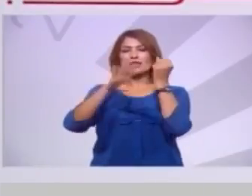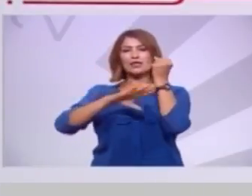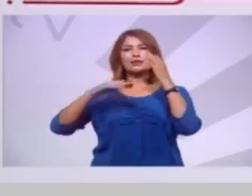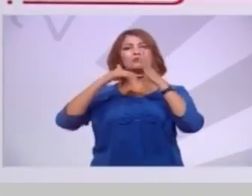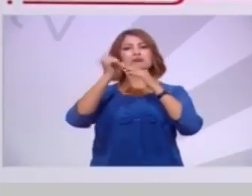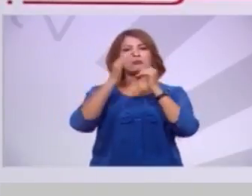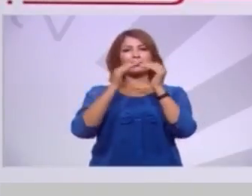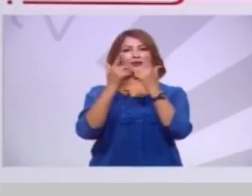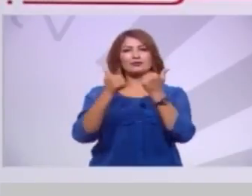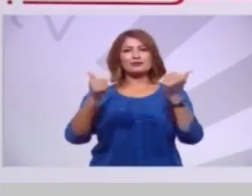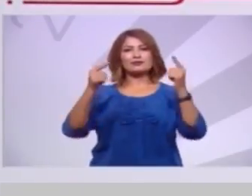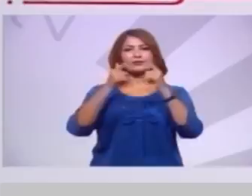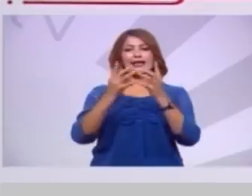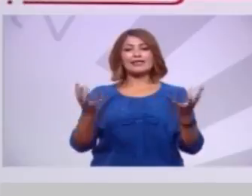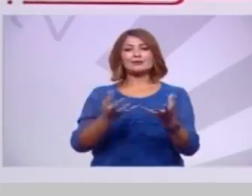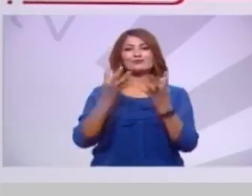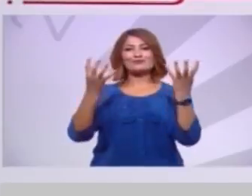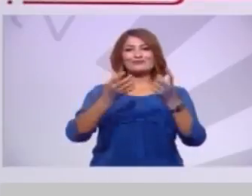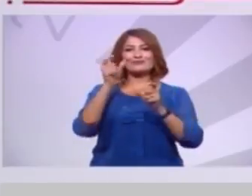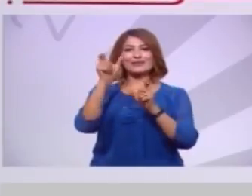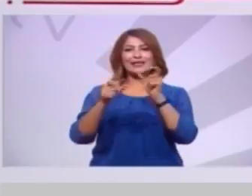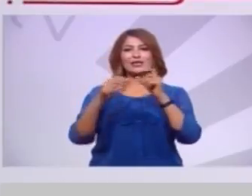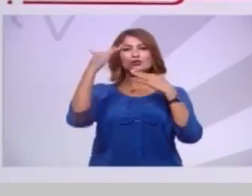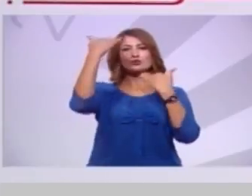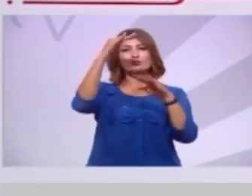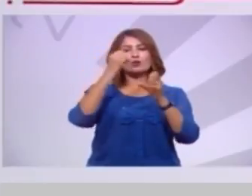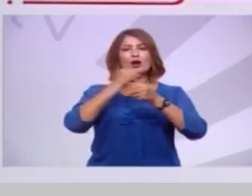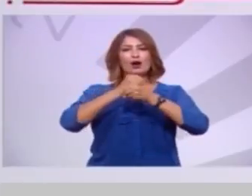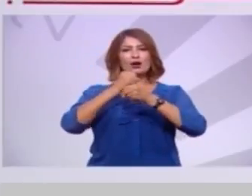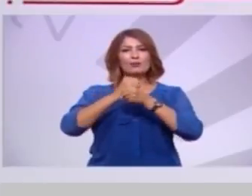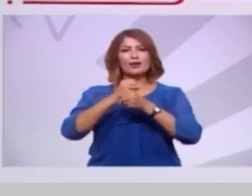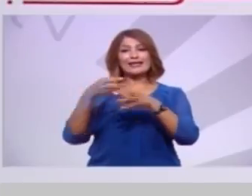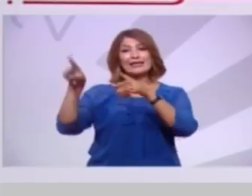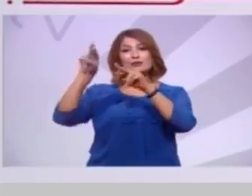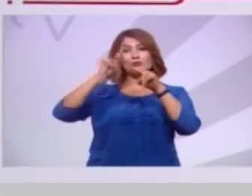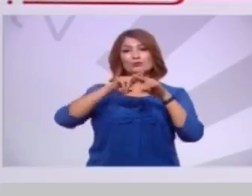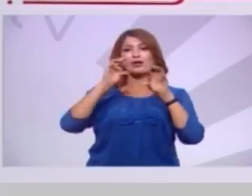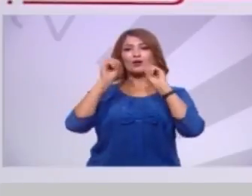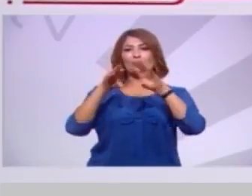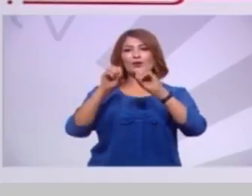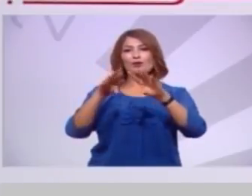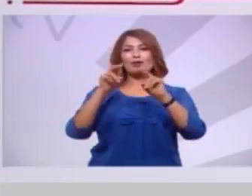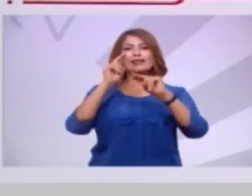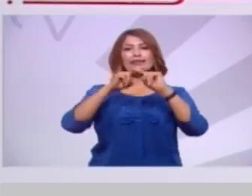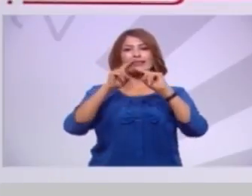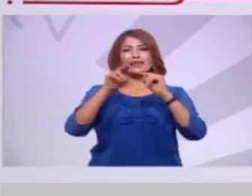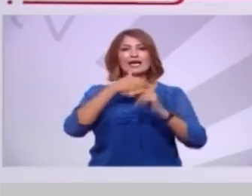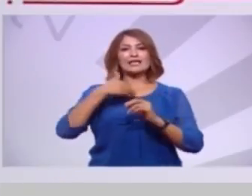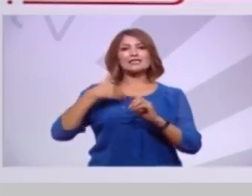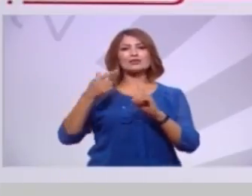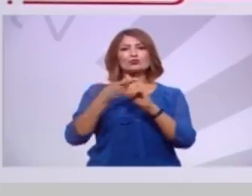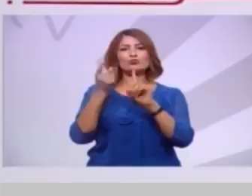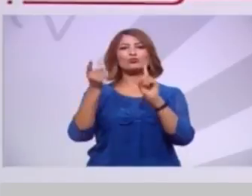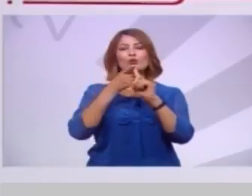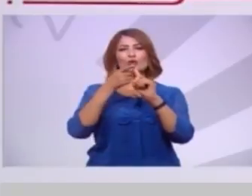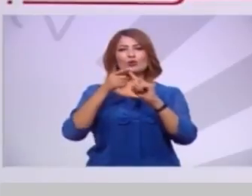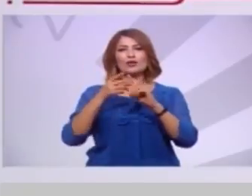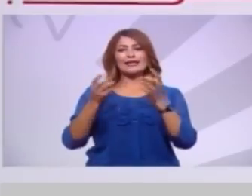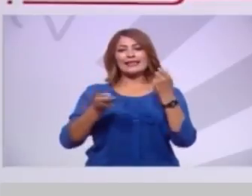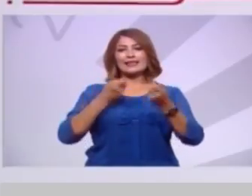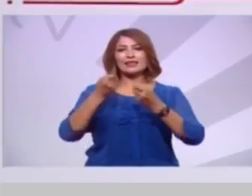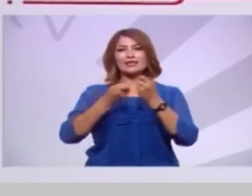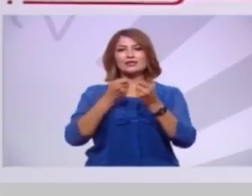والتشجيع للاستثمار واعاده الاعتبار المربين وتحسين الخدمات الصحيه وتشجيع التجاره